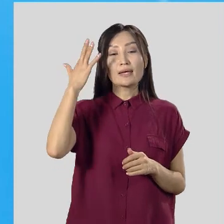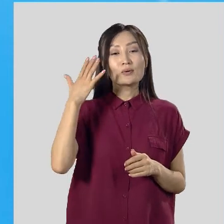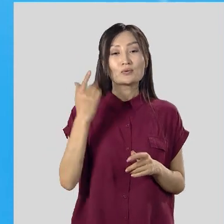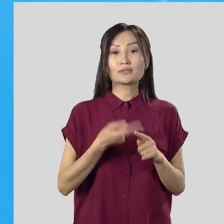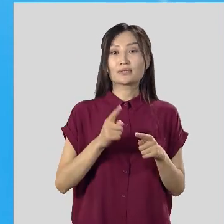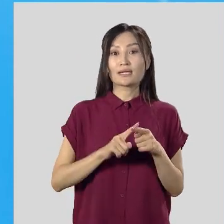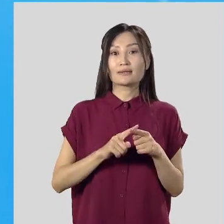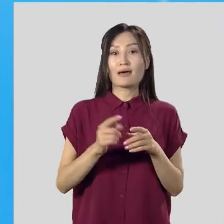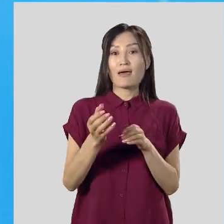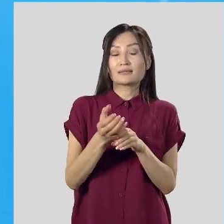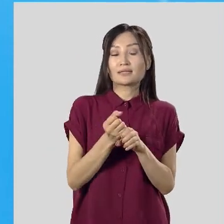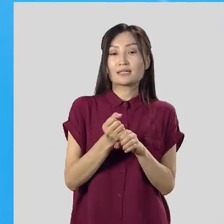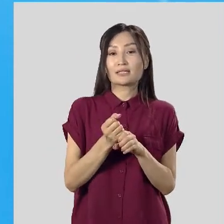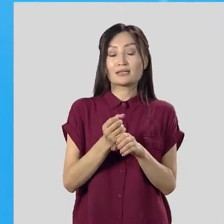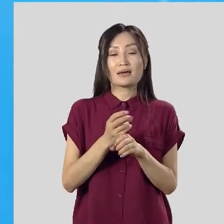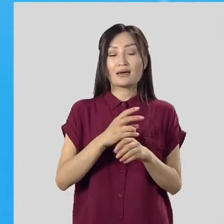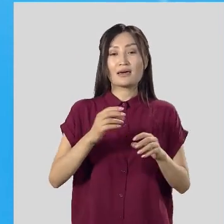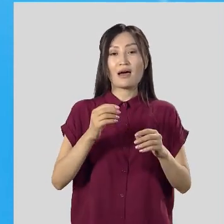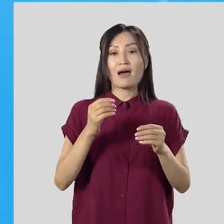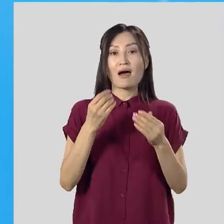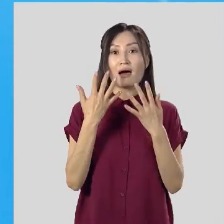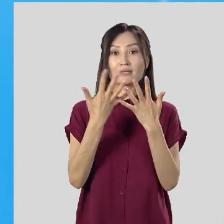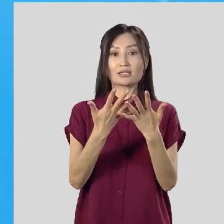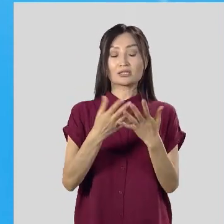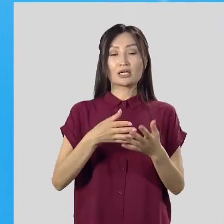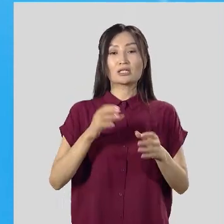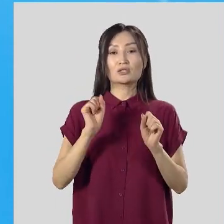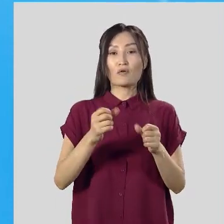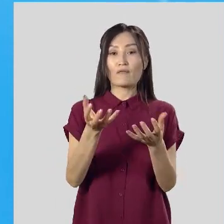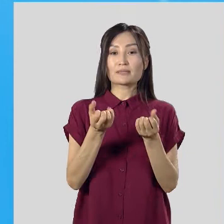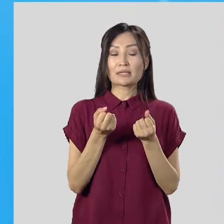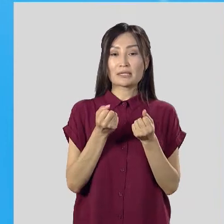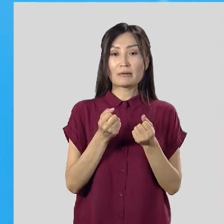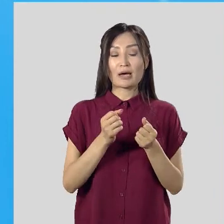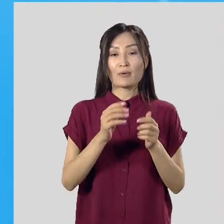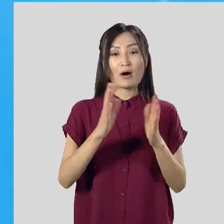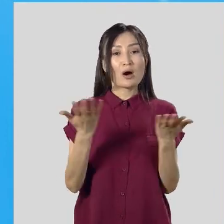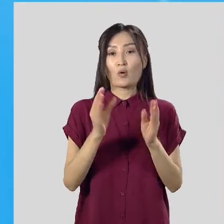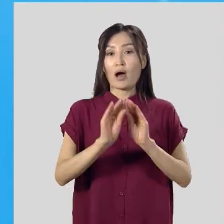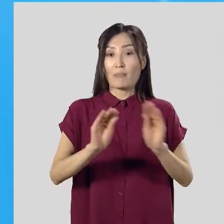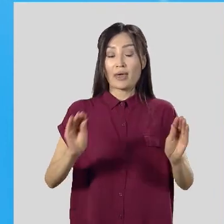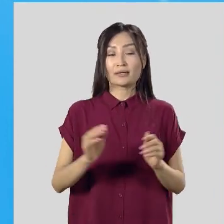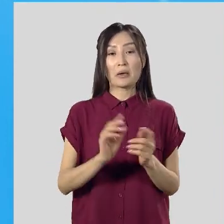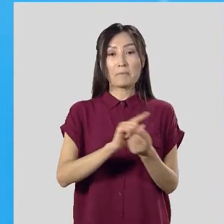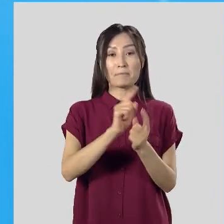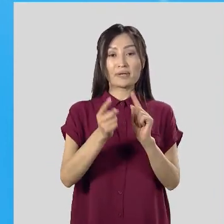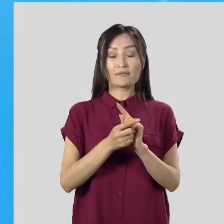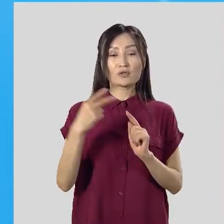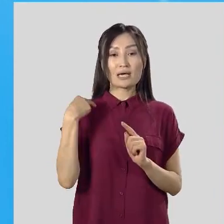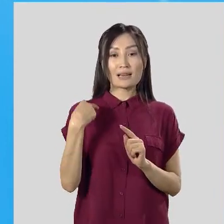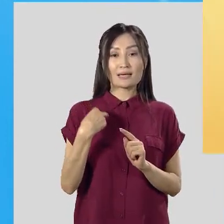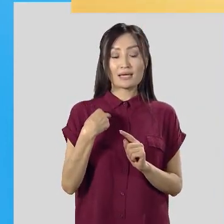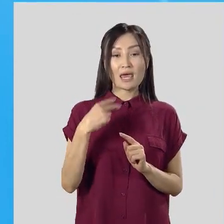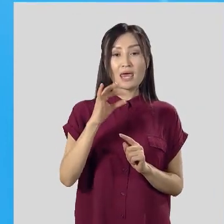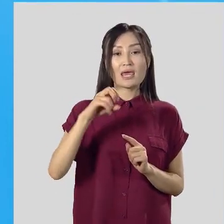это искаженное, неадекватное отражение свойств воспринимаемого объекта. В переводе с латыни